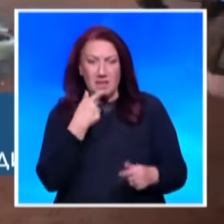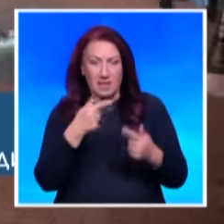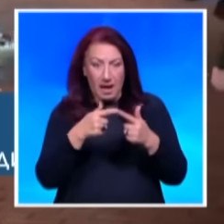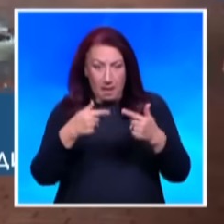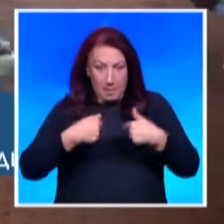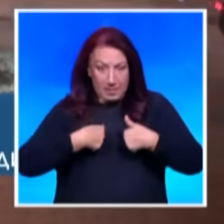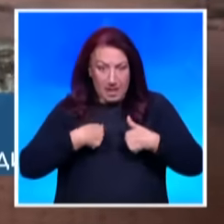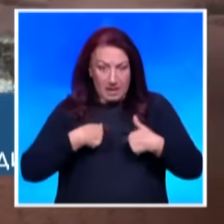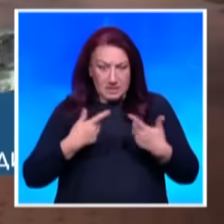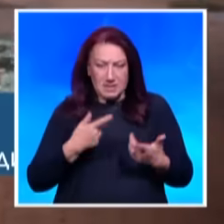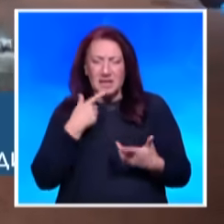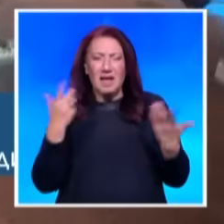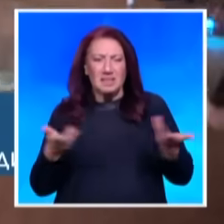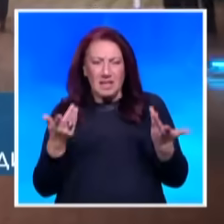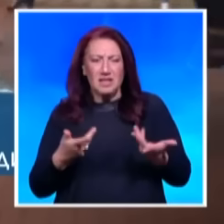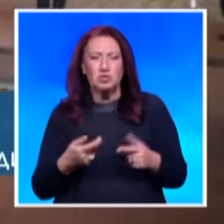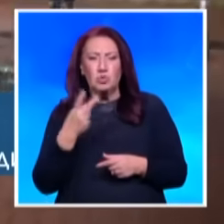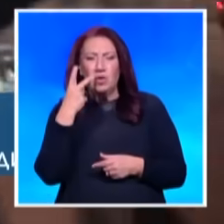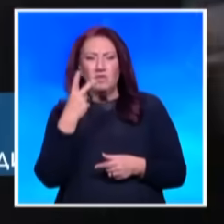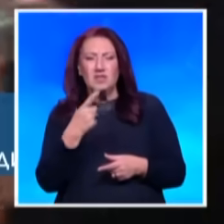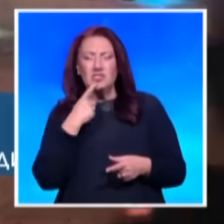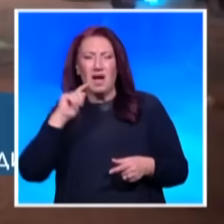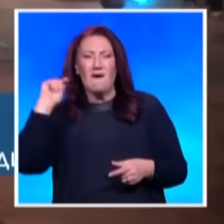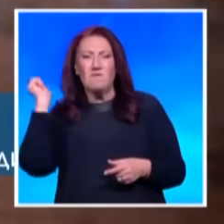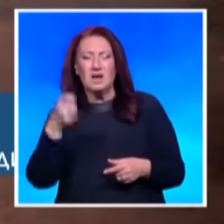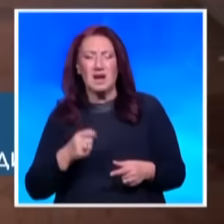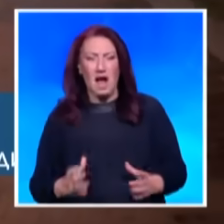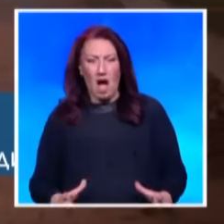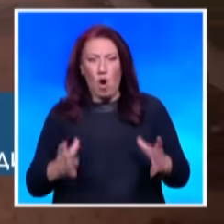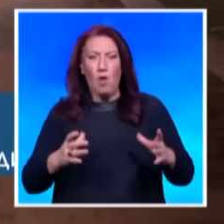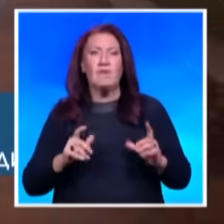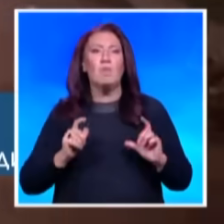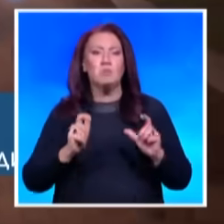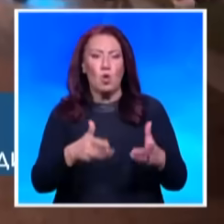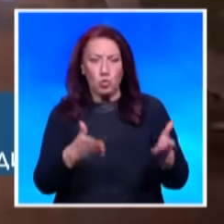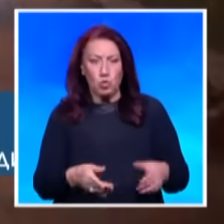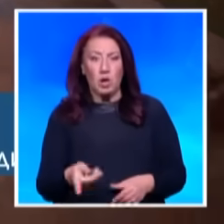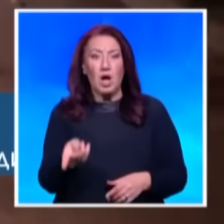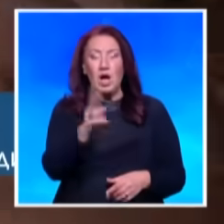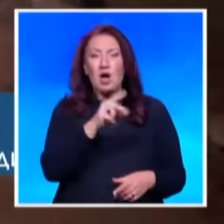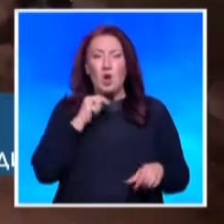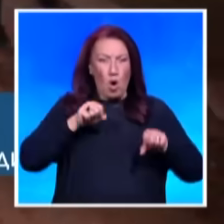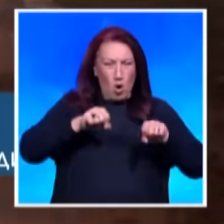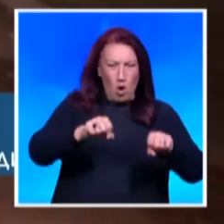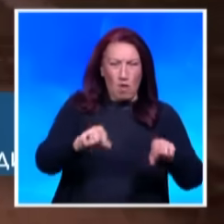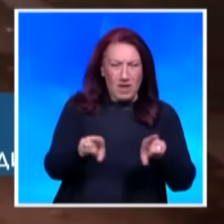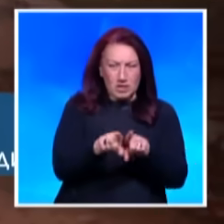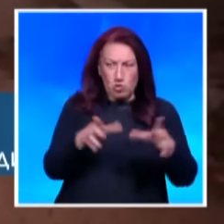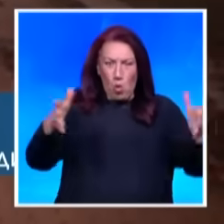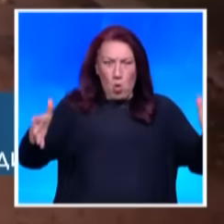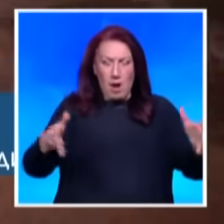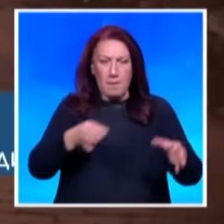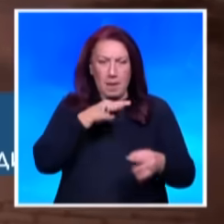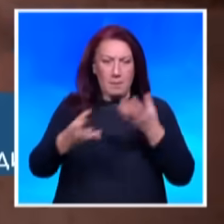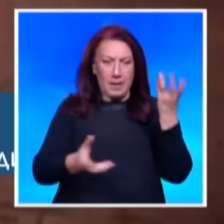от феновете хвърлят предмети. Виждате, хвърлят се контейнери. Един от контейнерите тук е запален. Последната информация, която имаме от